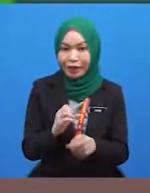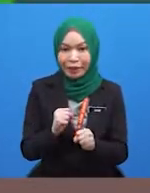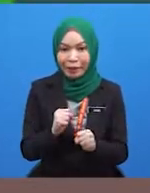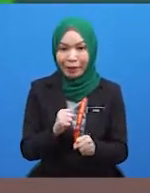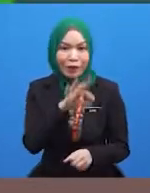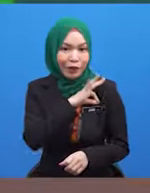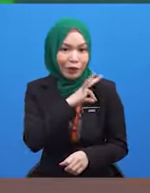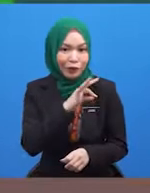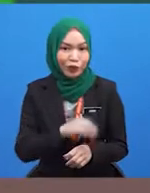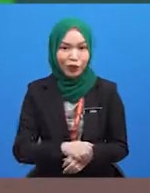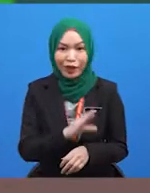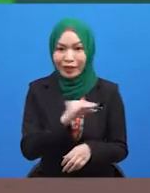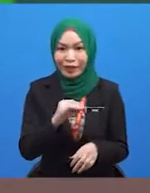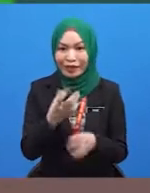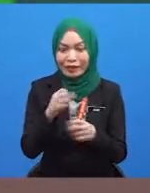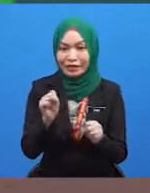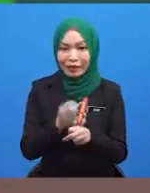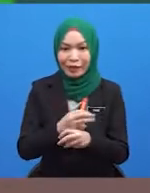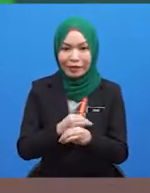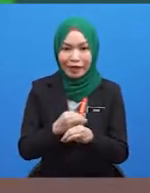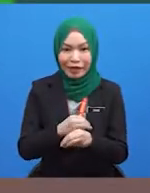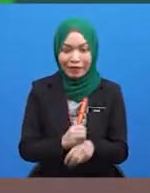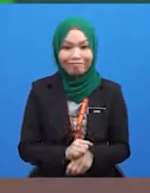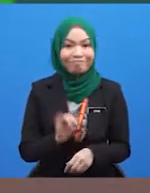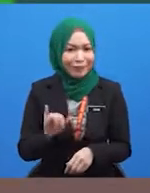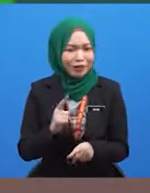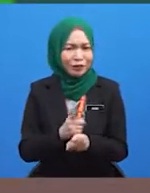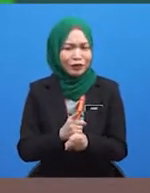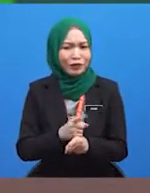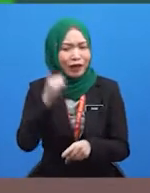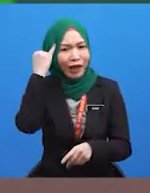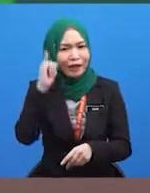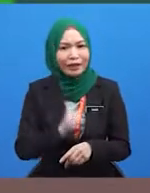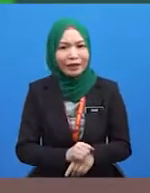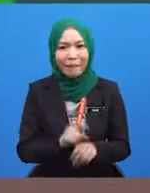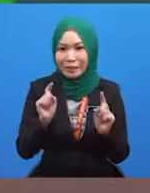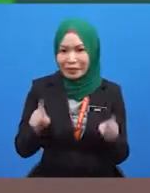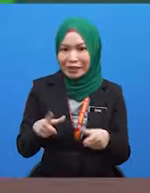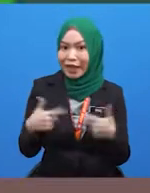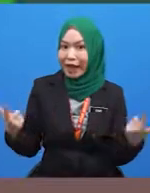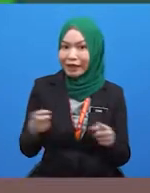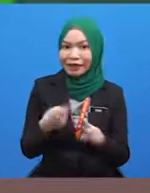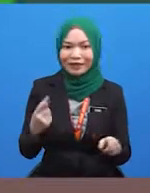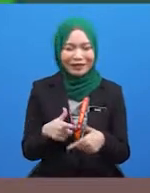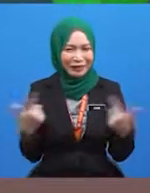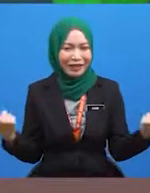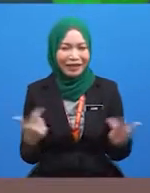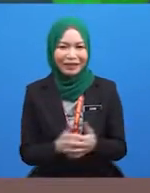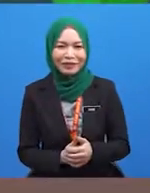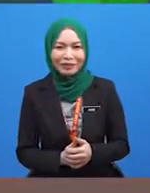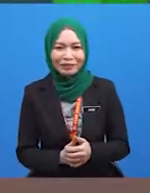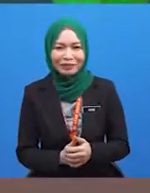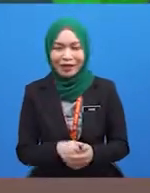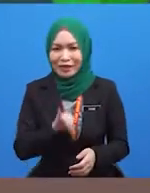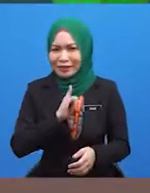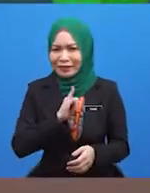keuntungan? Betul, Cecilia. Idea kita mestilah lain daripada yang lain.